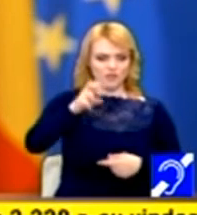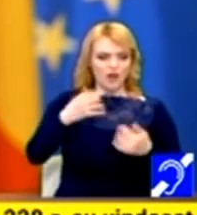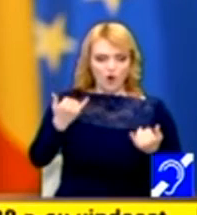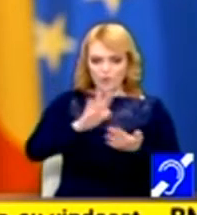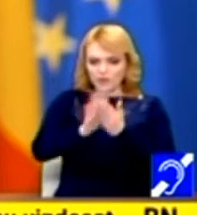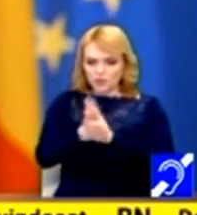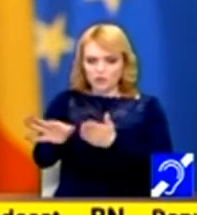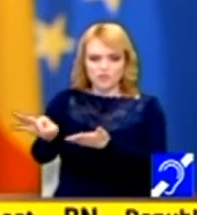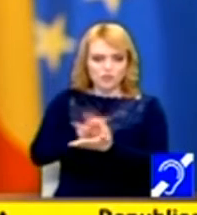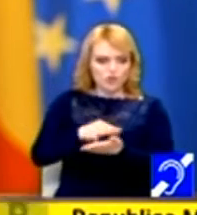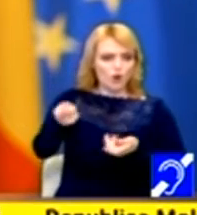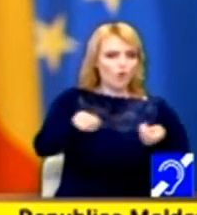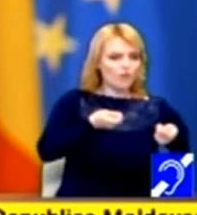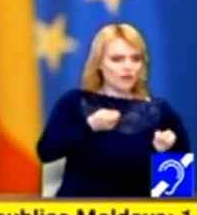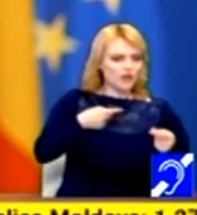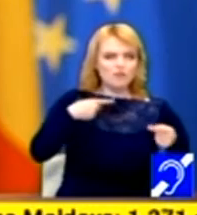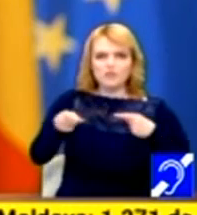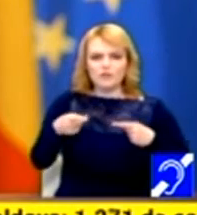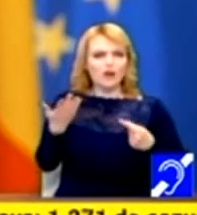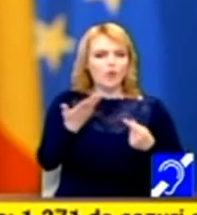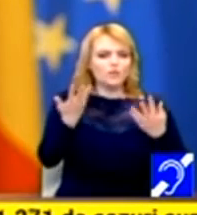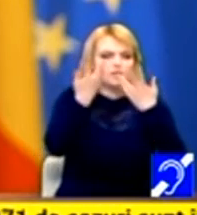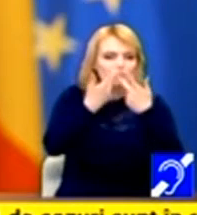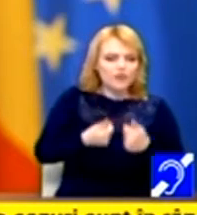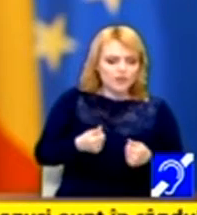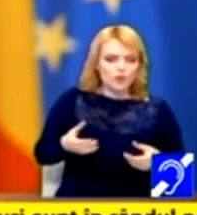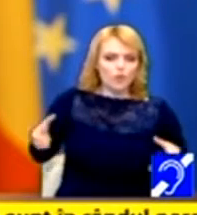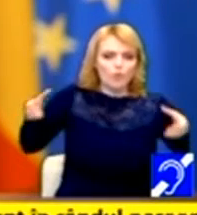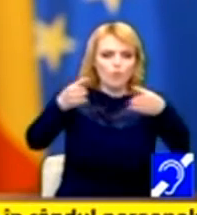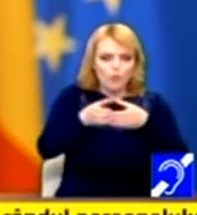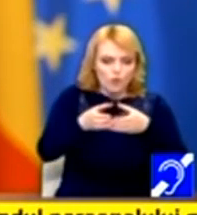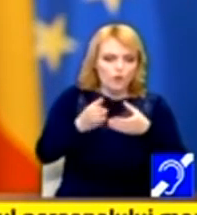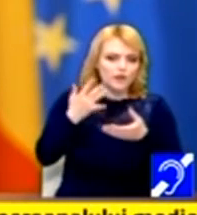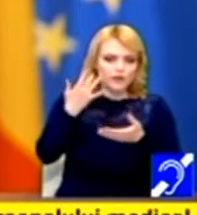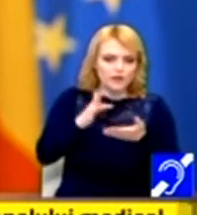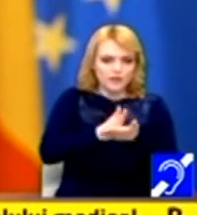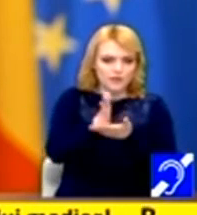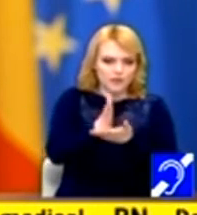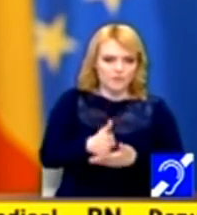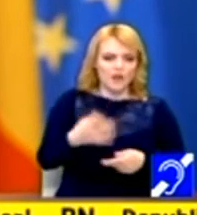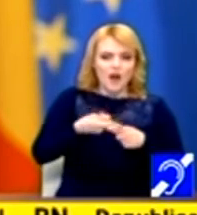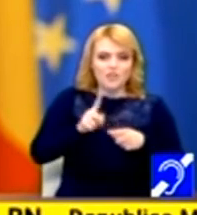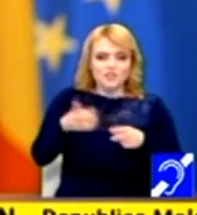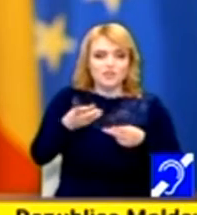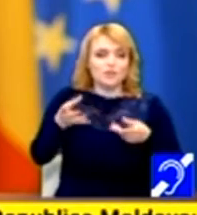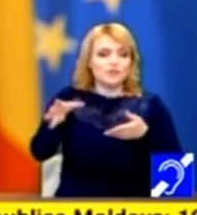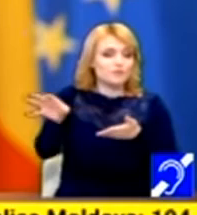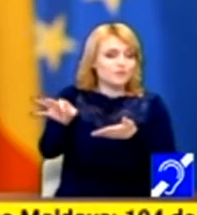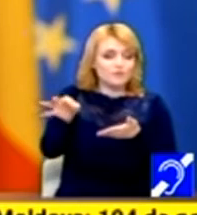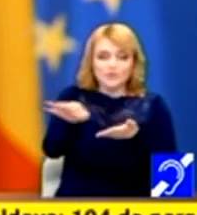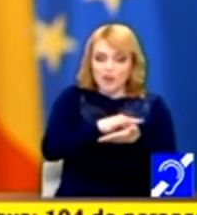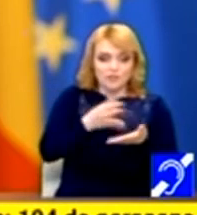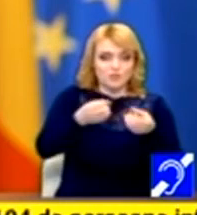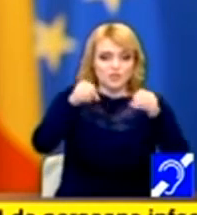ori de alertă, guvernul, indiferent de culoarea politică, este cel care trebuie să ia măsuri imediate pentru